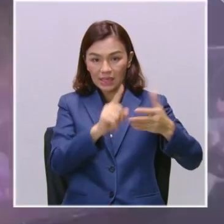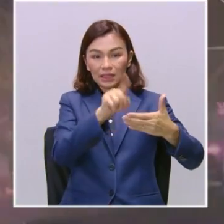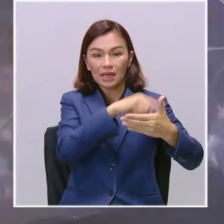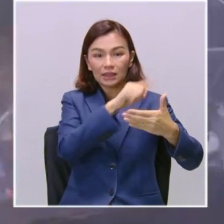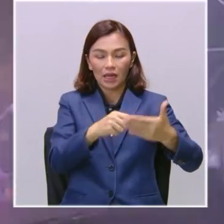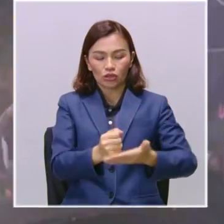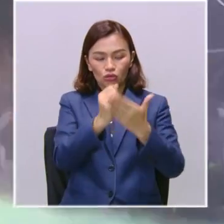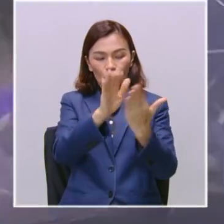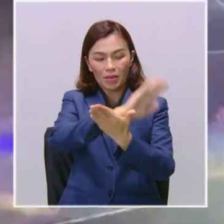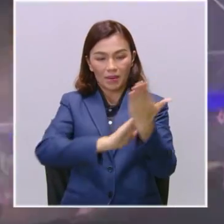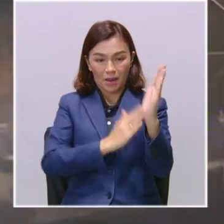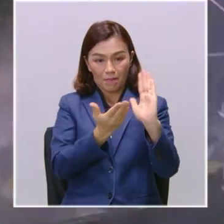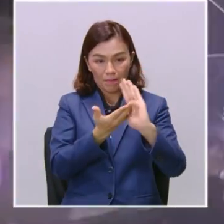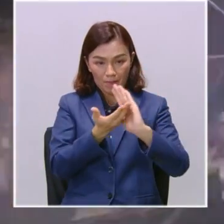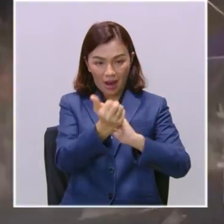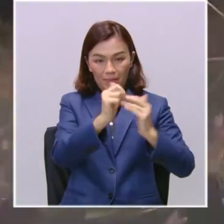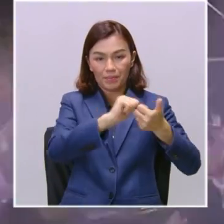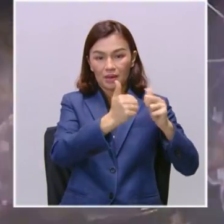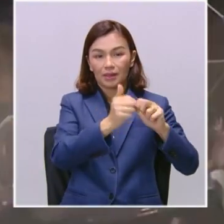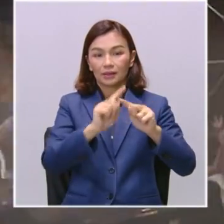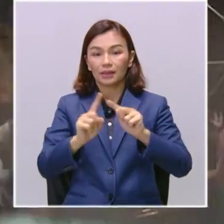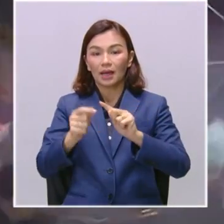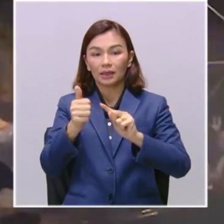อดได้แต่อย่างไรก็ตามนะคะเวทีการป